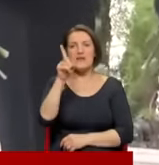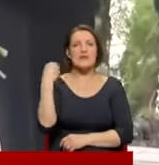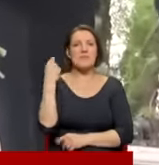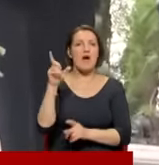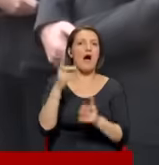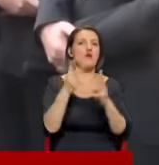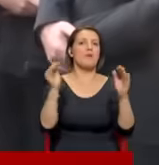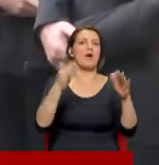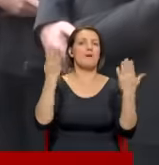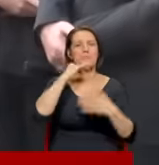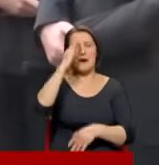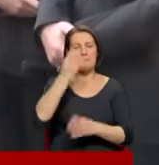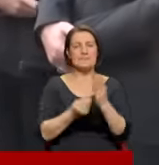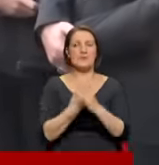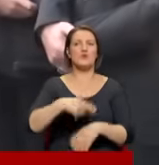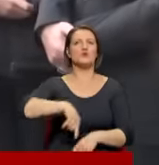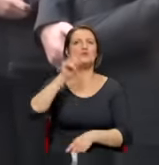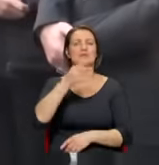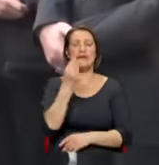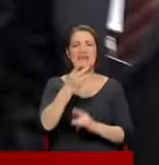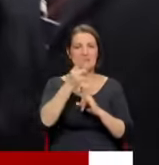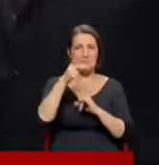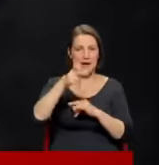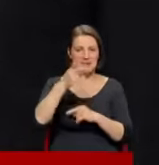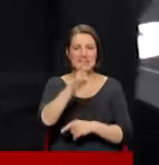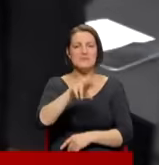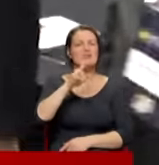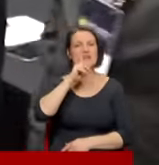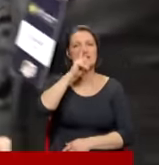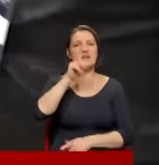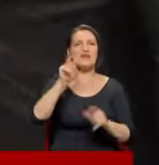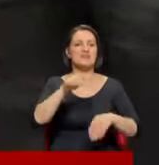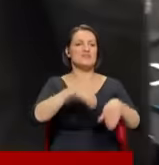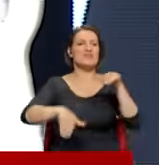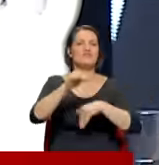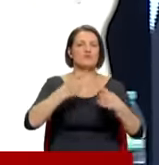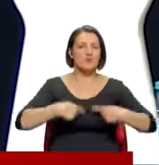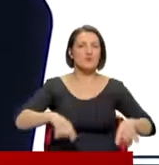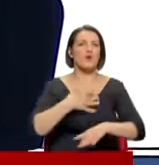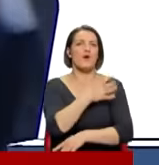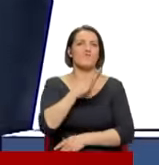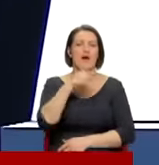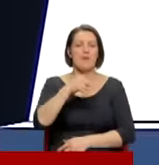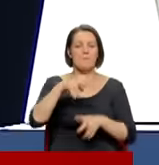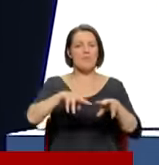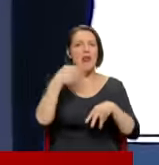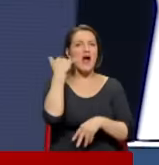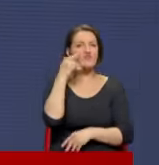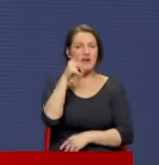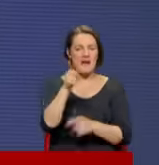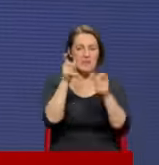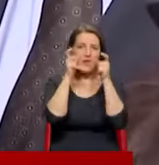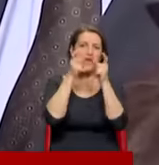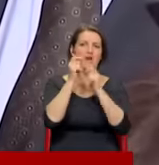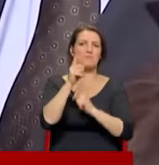gelmedi. Bayram sabahı gündeminde İyi Parti'de 27 Nisan'da yapılacak seçimli kurultay vardı. Akşener'e dikkat çeken bir